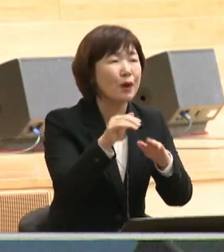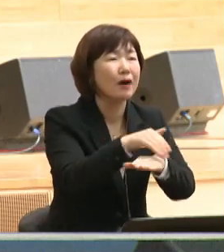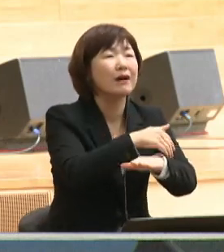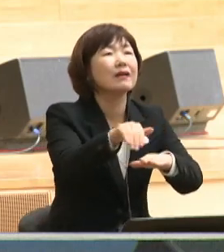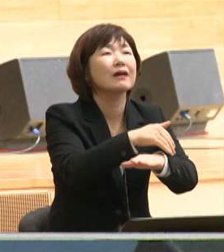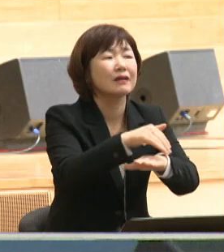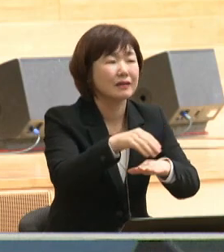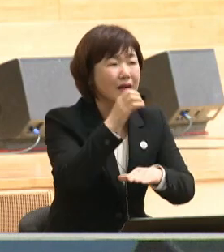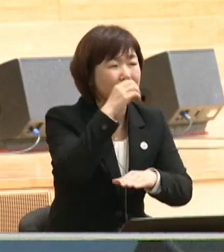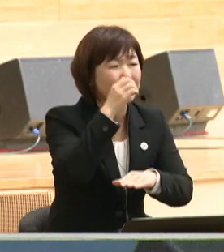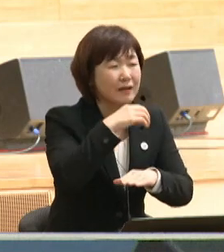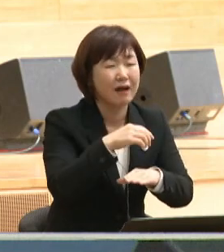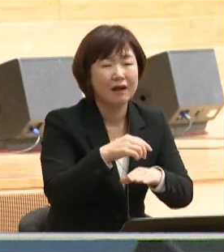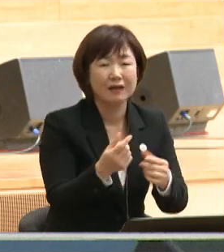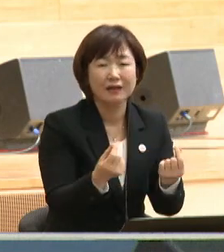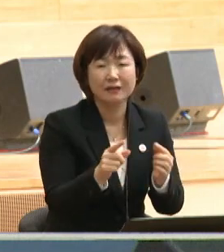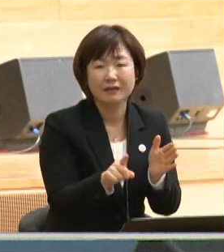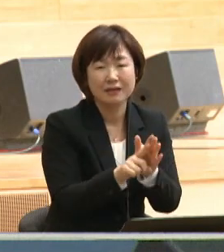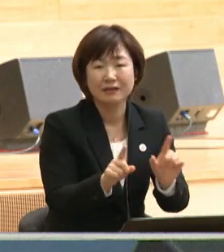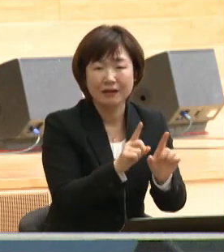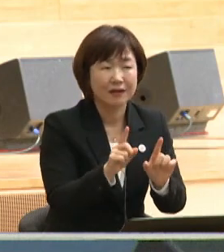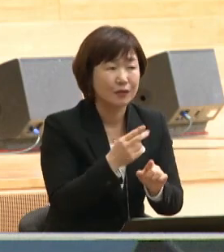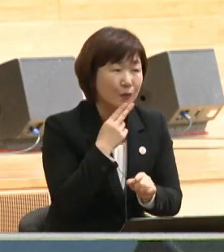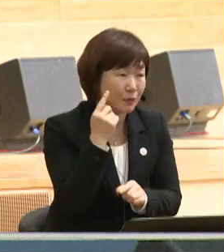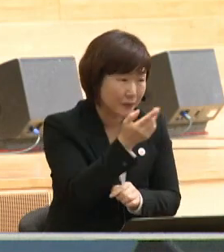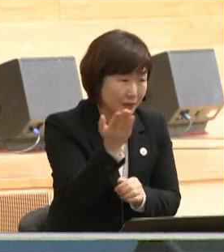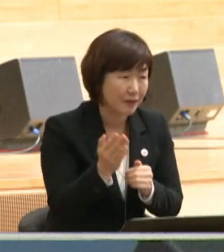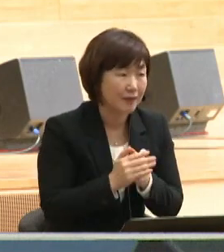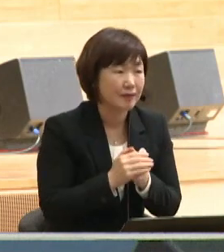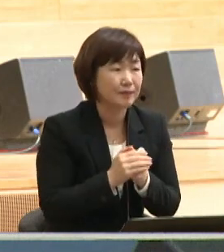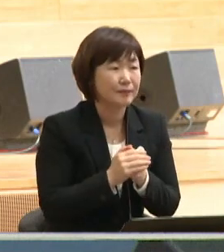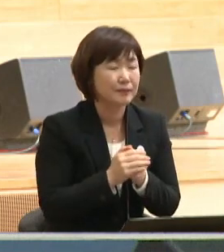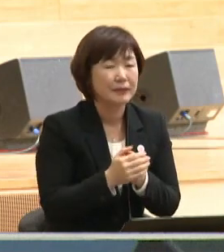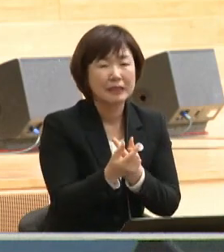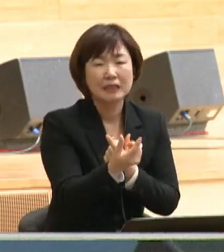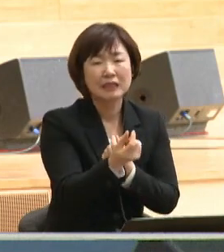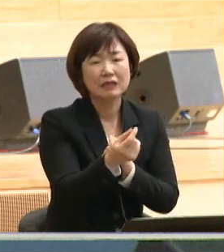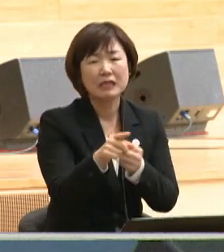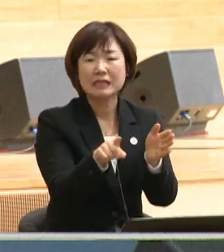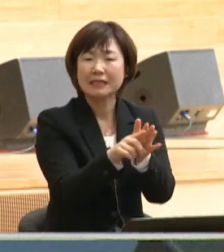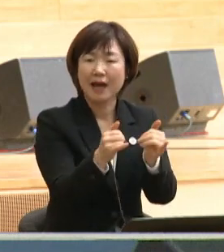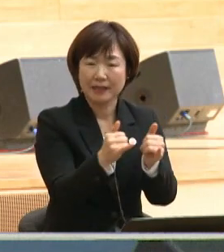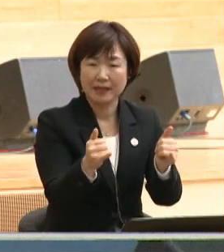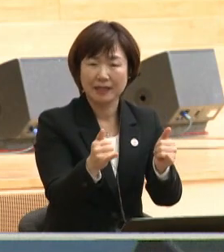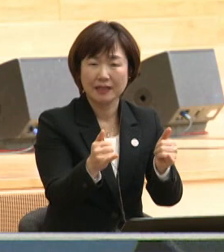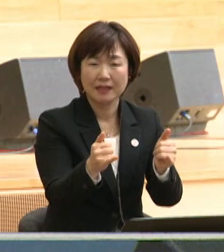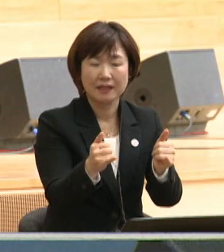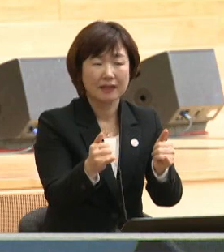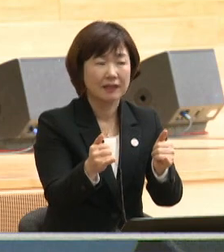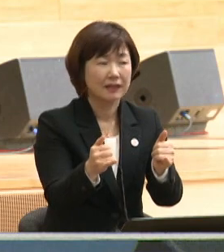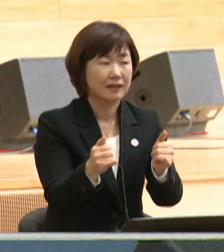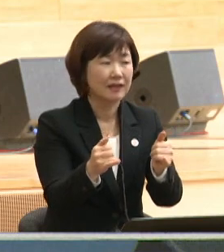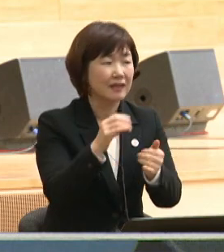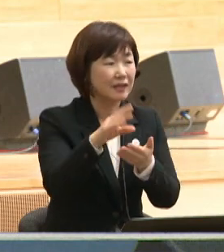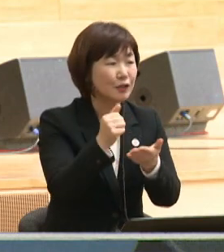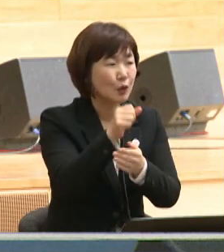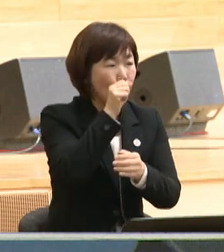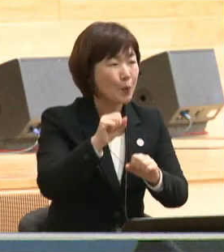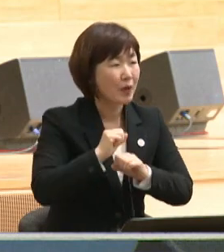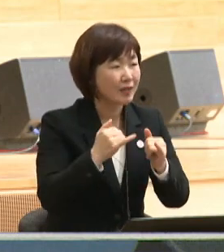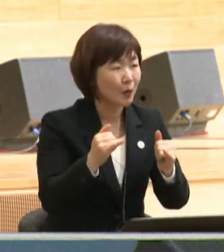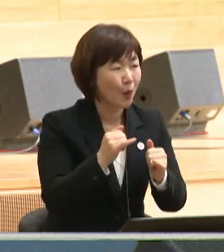갔다 하는 그런 신앙생활을 하고 있지는 아니라는 거예요 그런 신앙인을 과연 그리스도의 병사라고